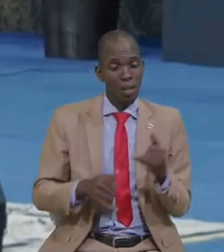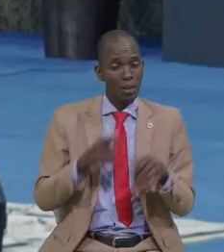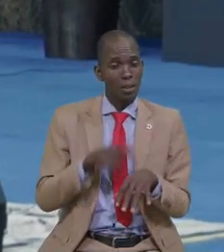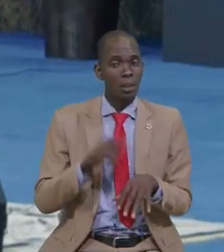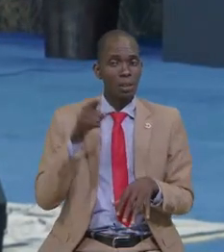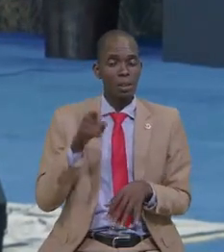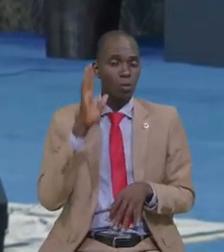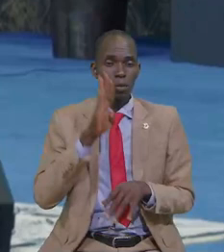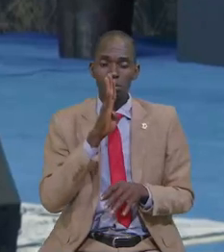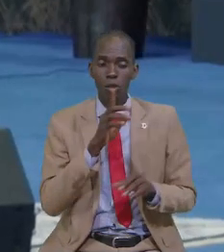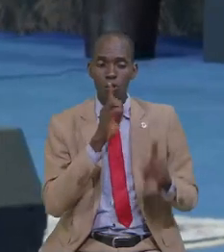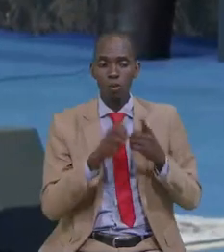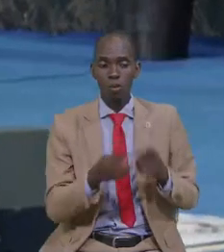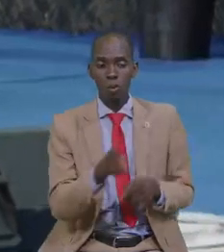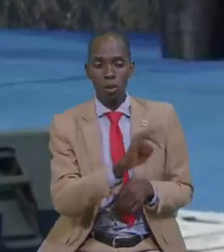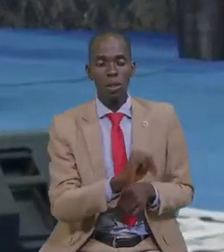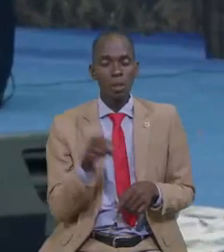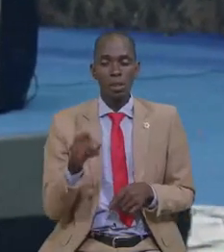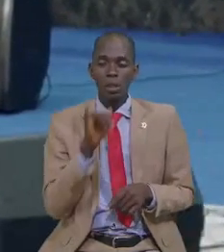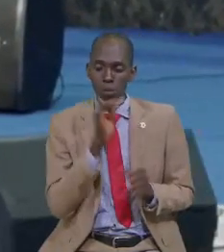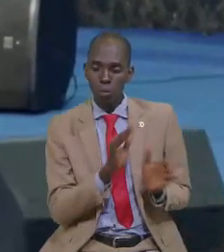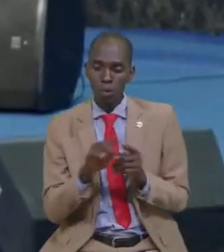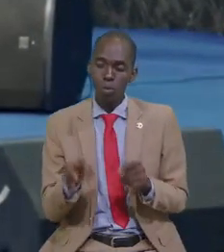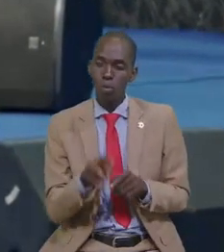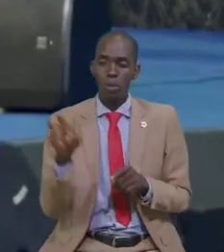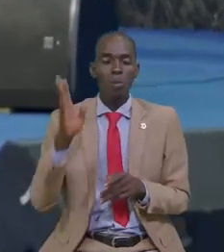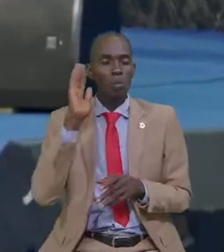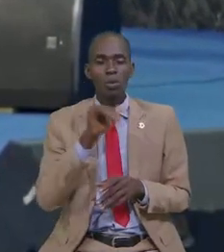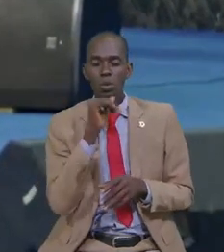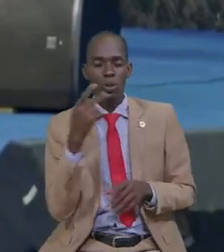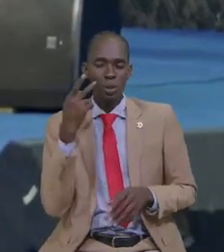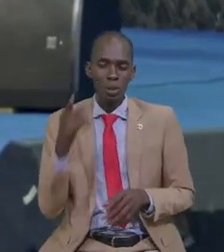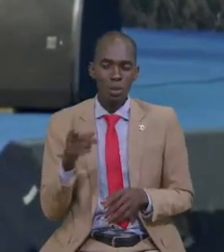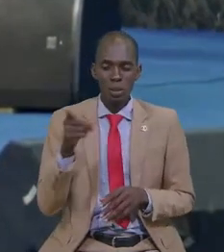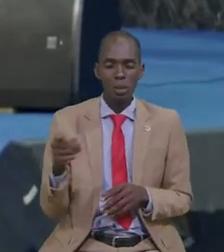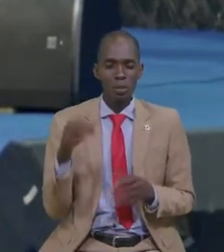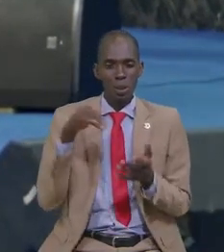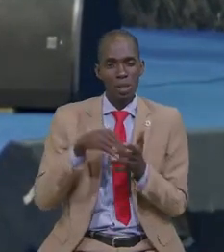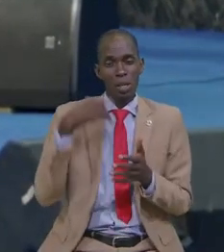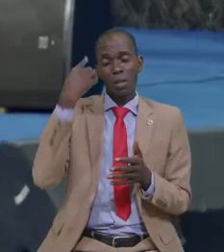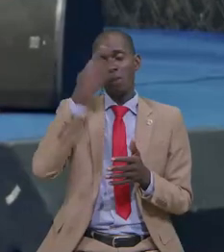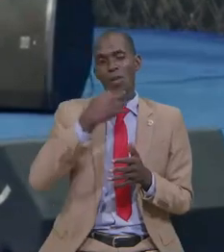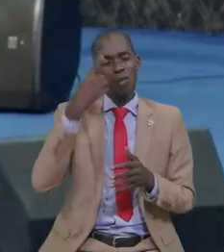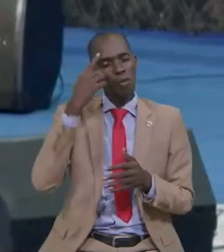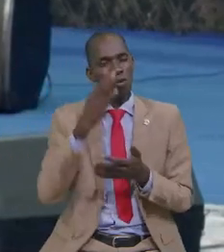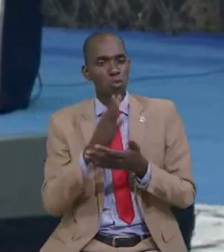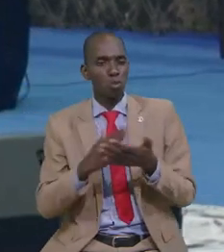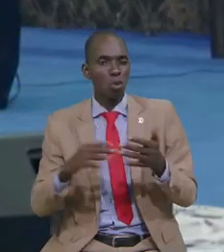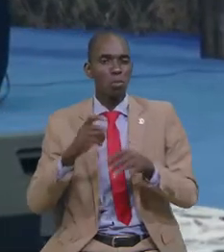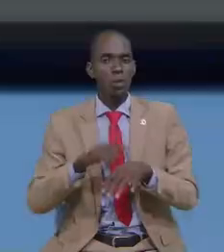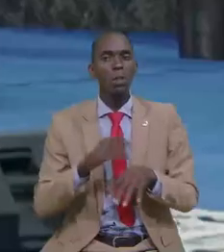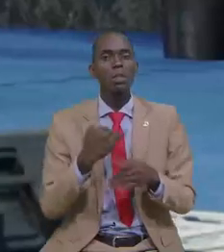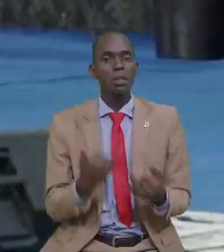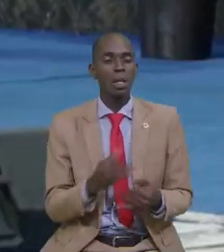inutiles. Voici la dernière fois qu'il s'adressait à eux. Et voyager, ils ne vont plus le voir face à face dans le physique pour un temps